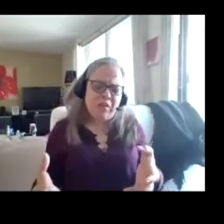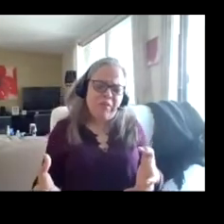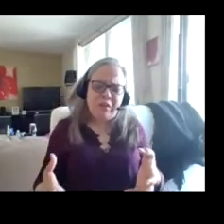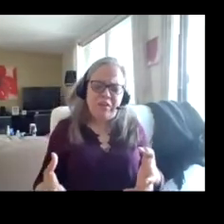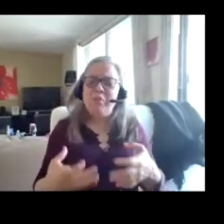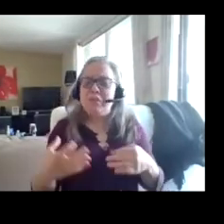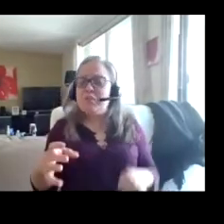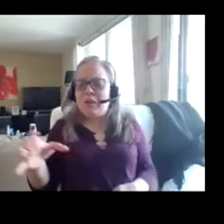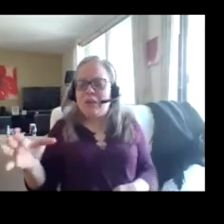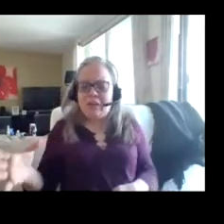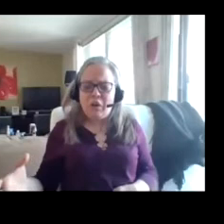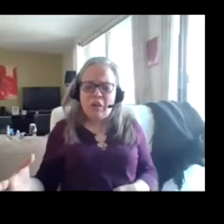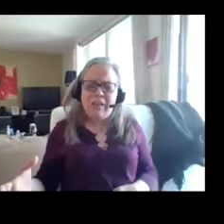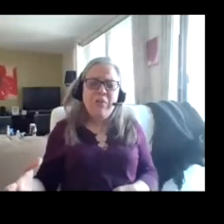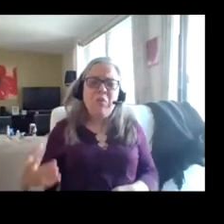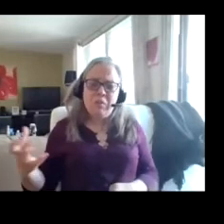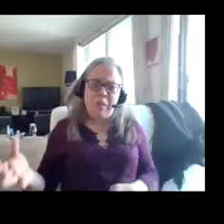consentement